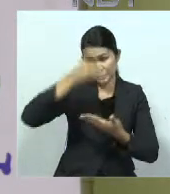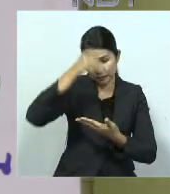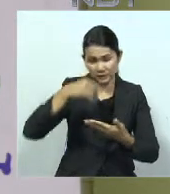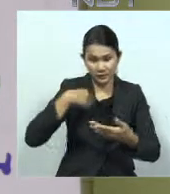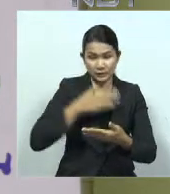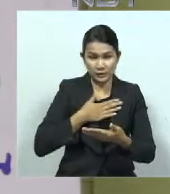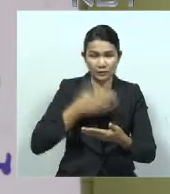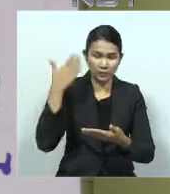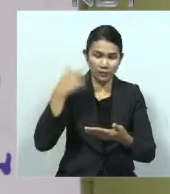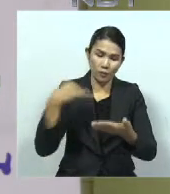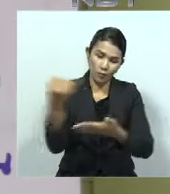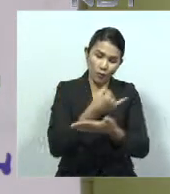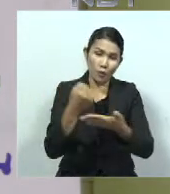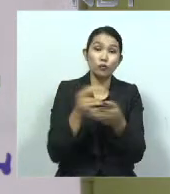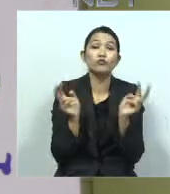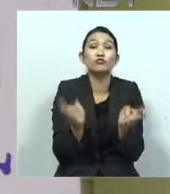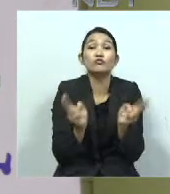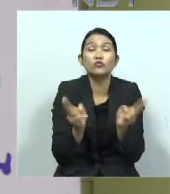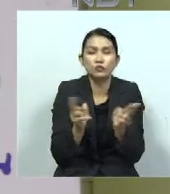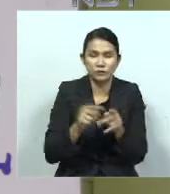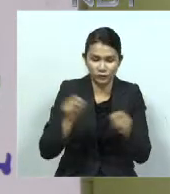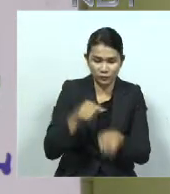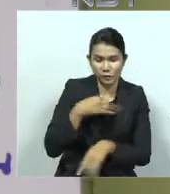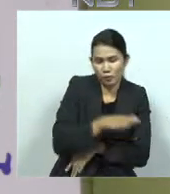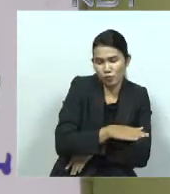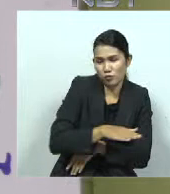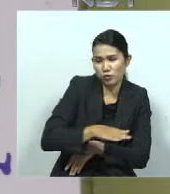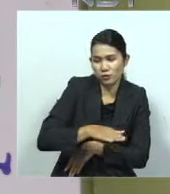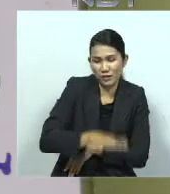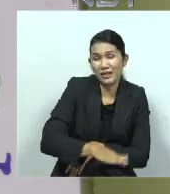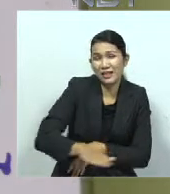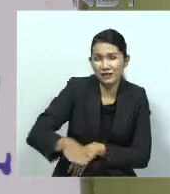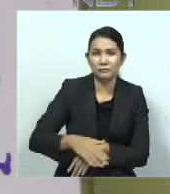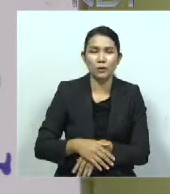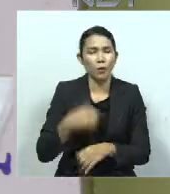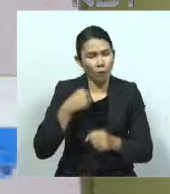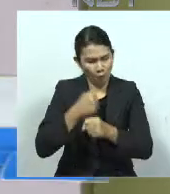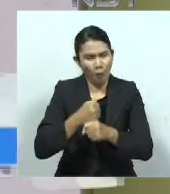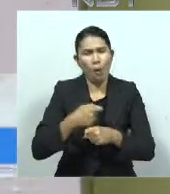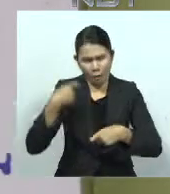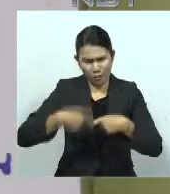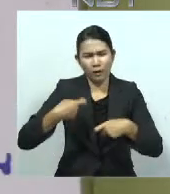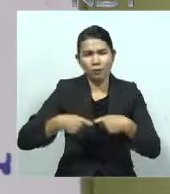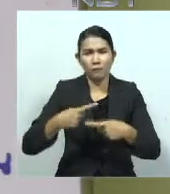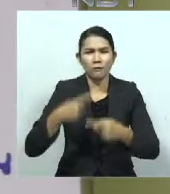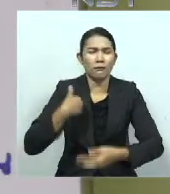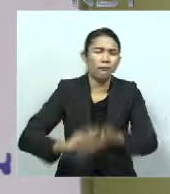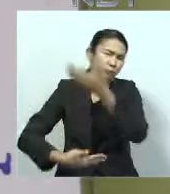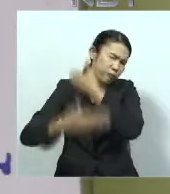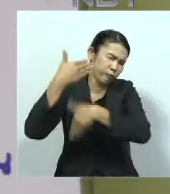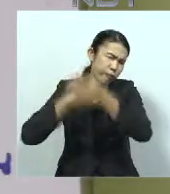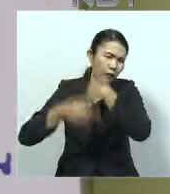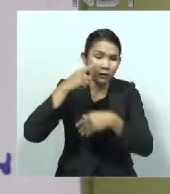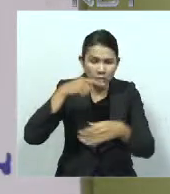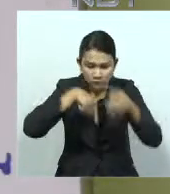มในวัยเด็กซึ่งทำเสร็จด้วยความยากลำบากพอสมควรเพราะว่าเล่าเรื่องย้อนประวัติศาสตร์หา